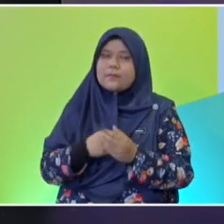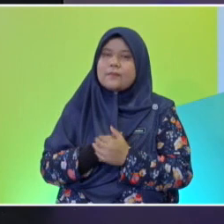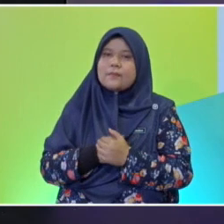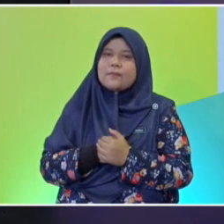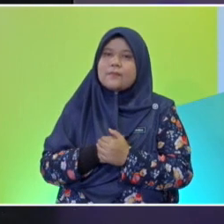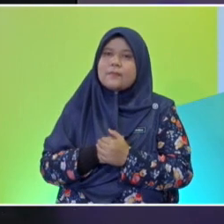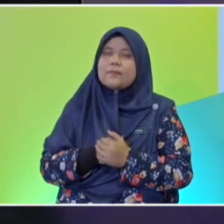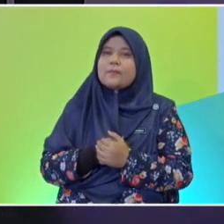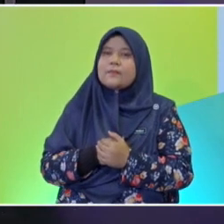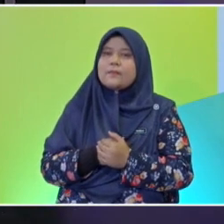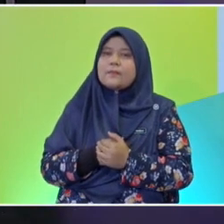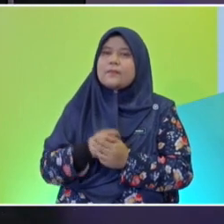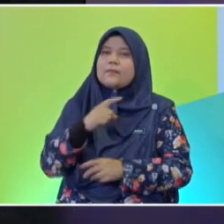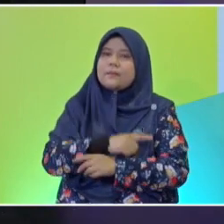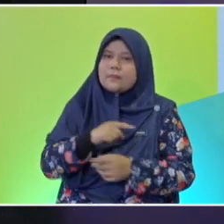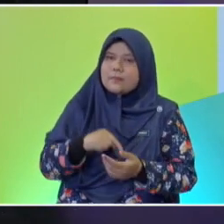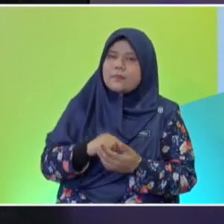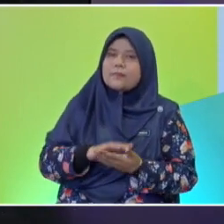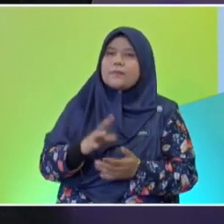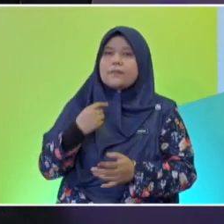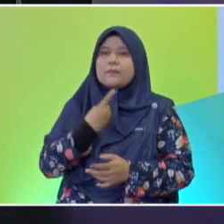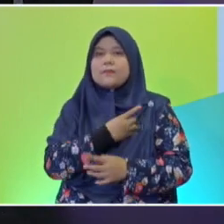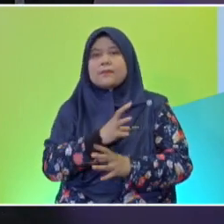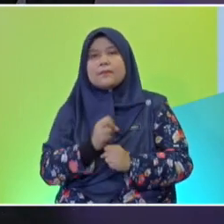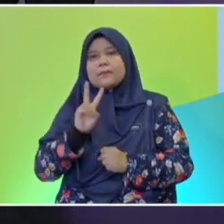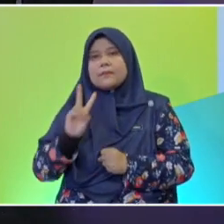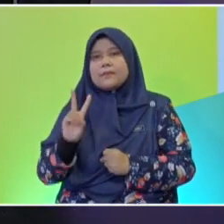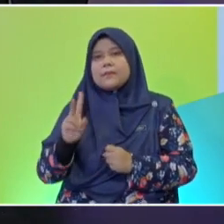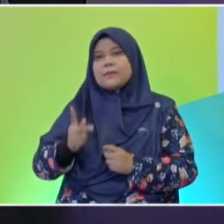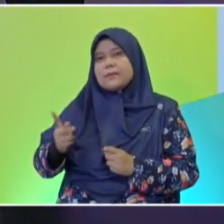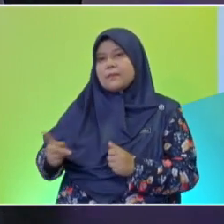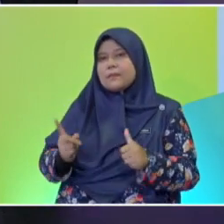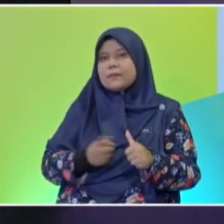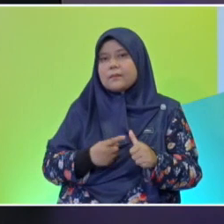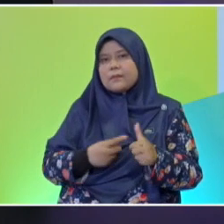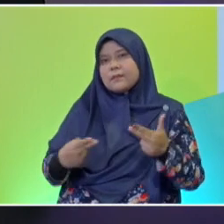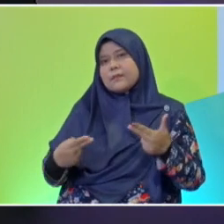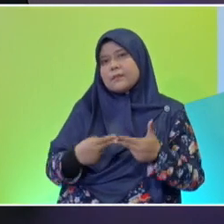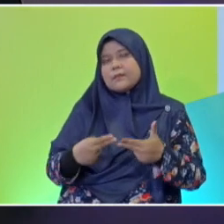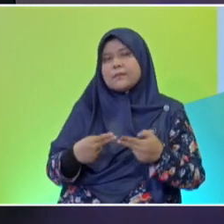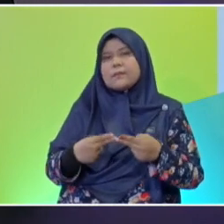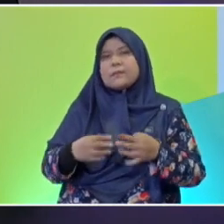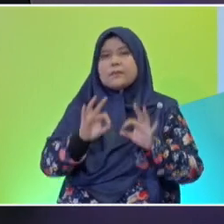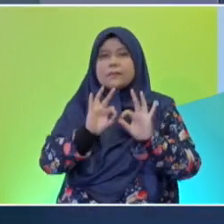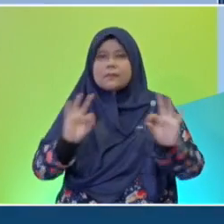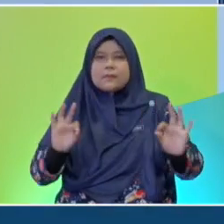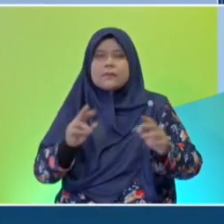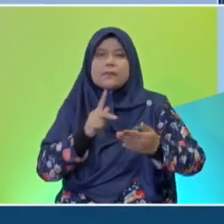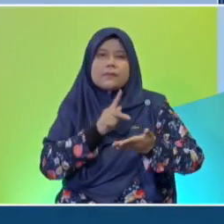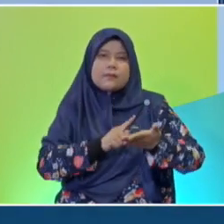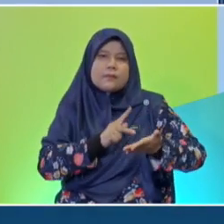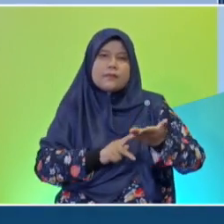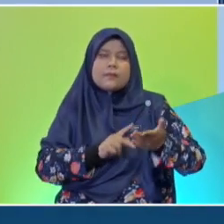Alhamdulillah untuk hari ini kita dapat belajar 2 kari yaitu yang pertama menentukan hubungan antara nisbah dan kendaraan oke